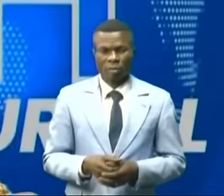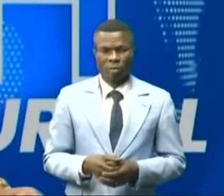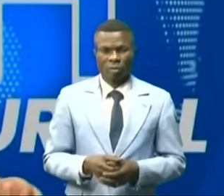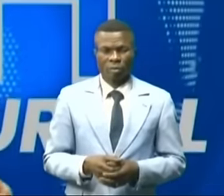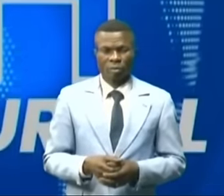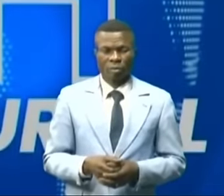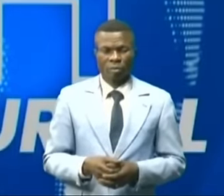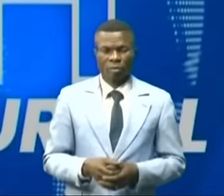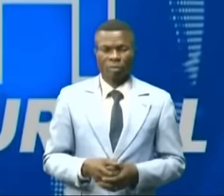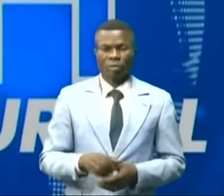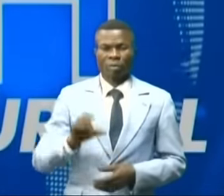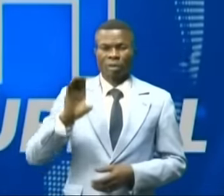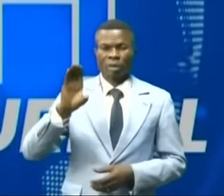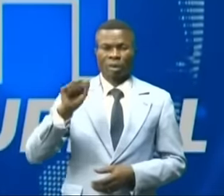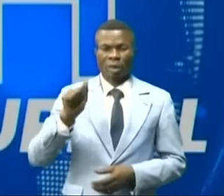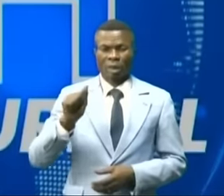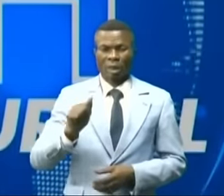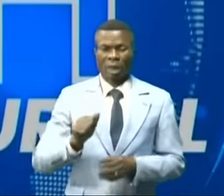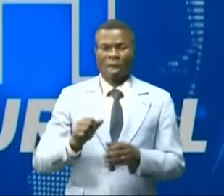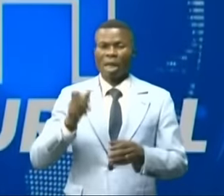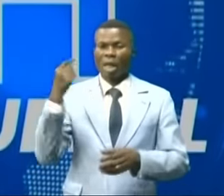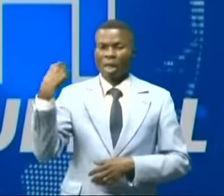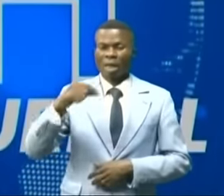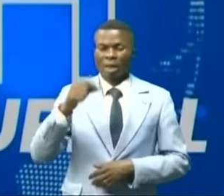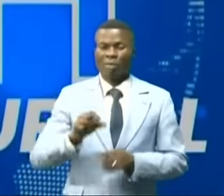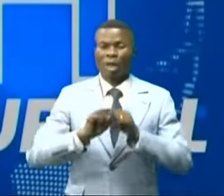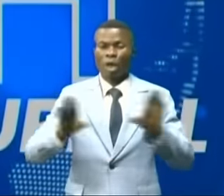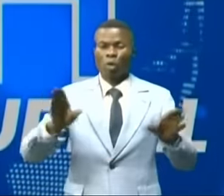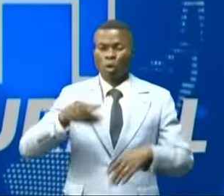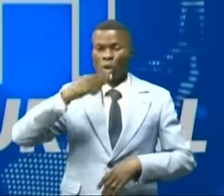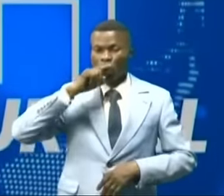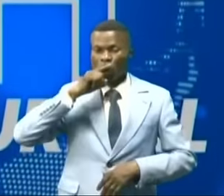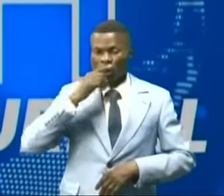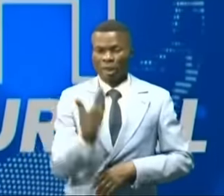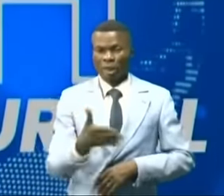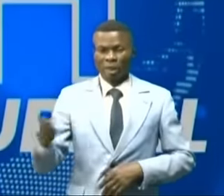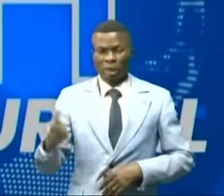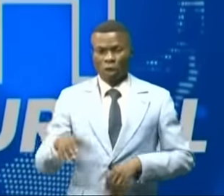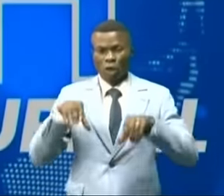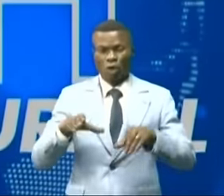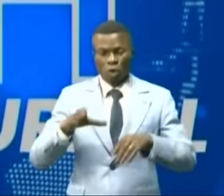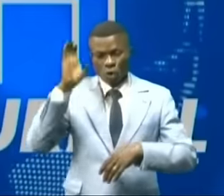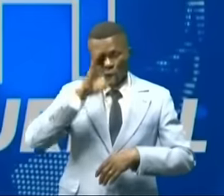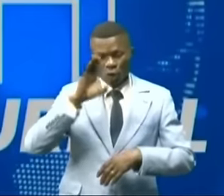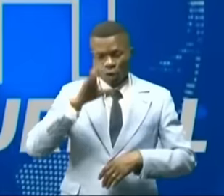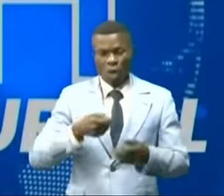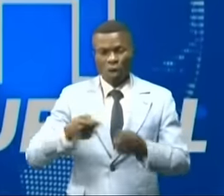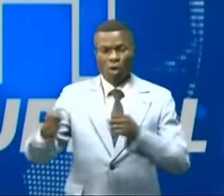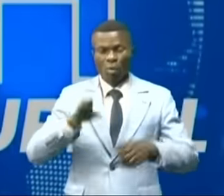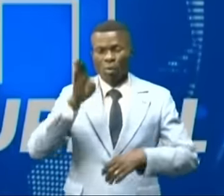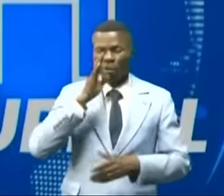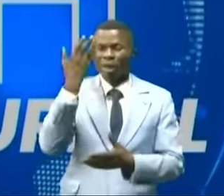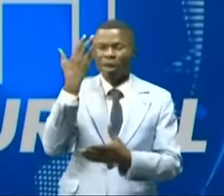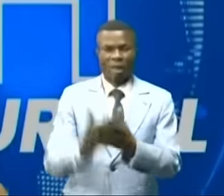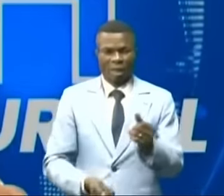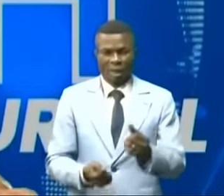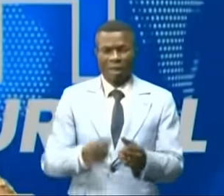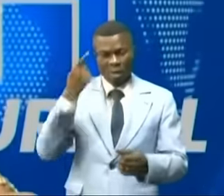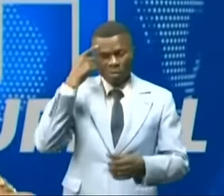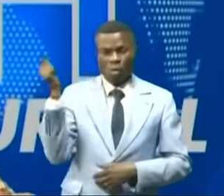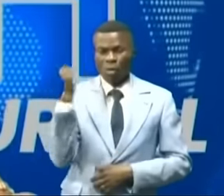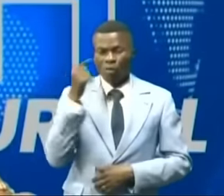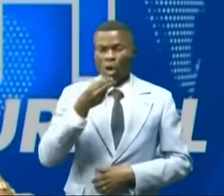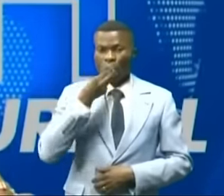Le cacao, le café, l'huile des palmes, ces produits congolais sont recherchés sur le marché belge pour la fabrication